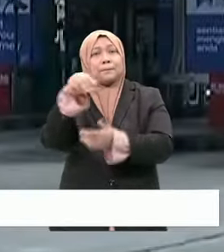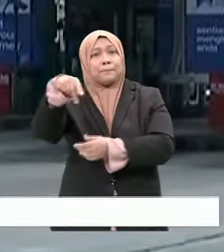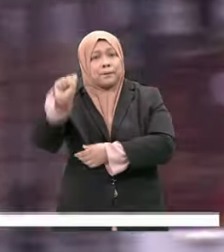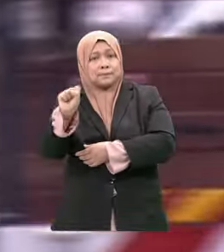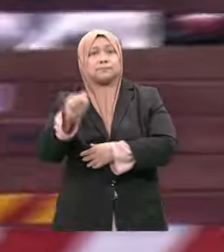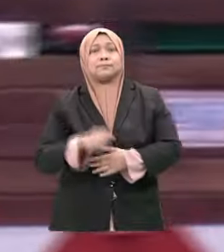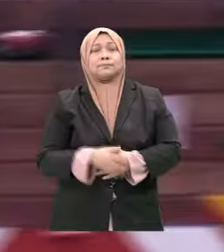kempas